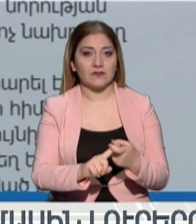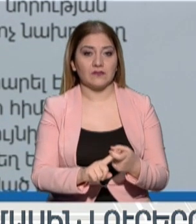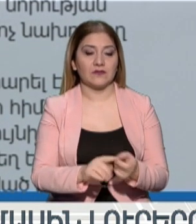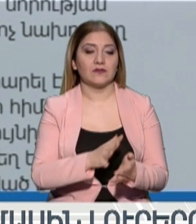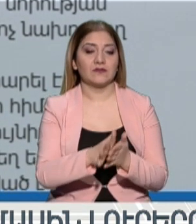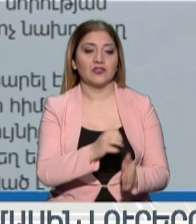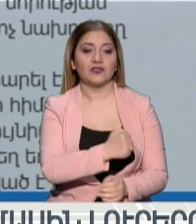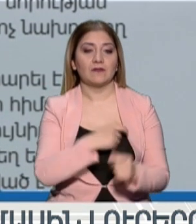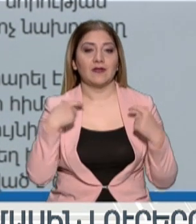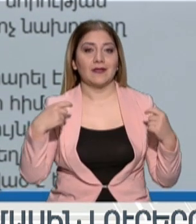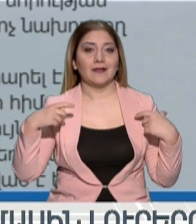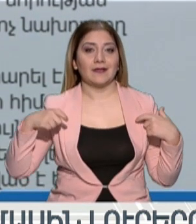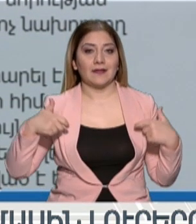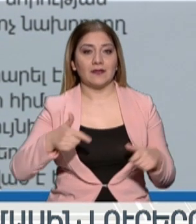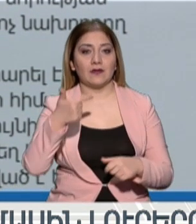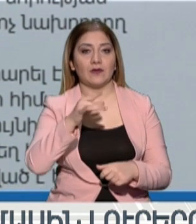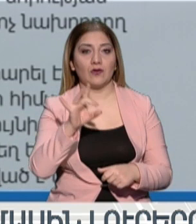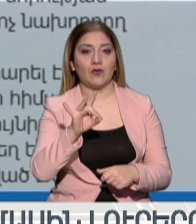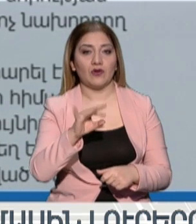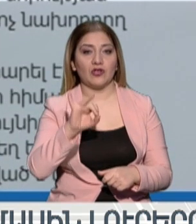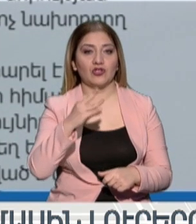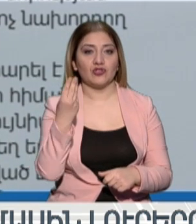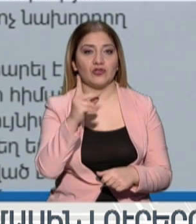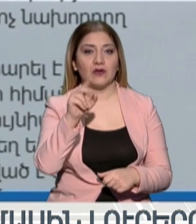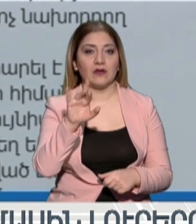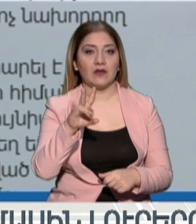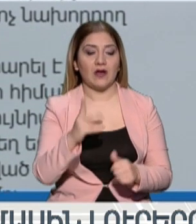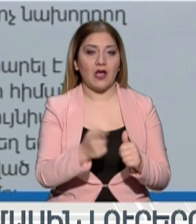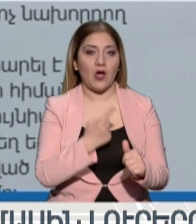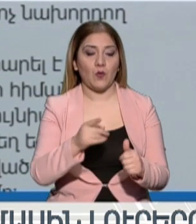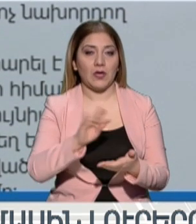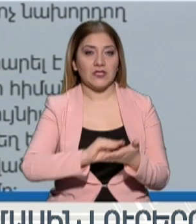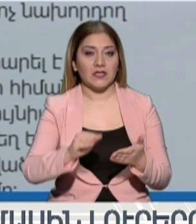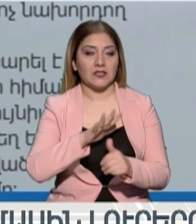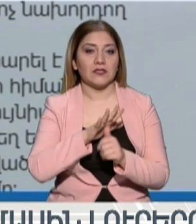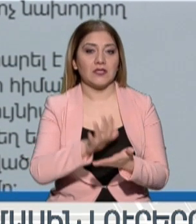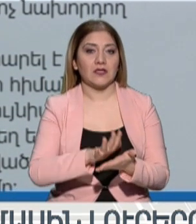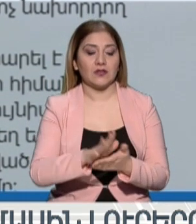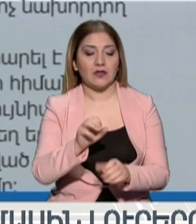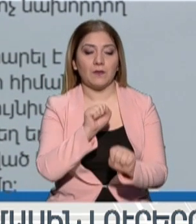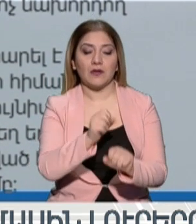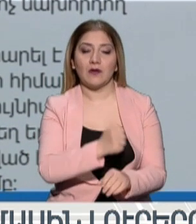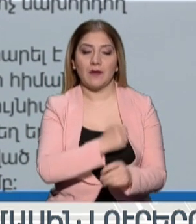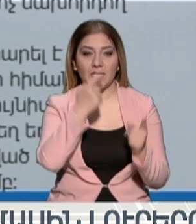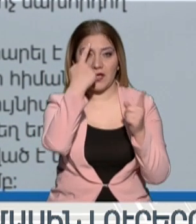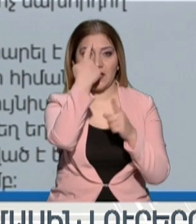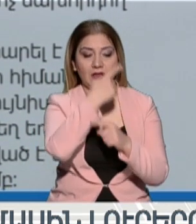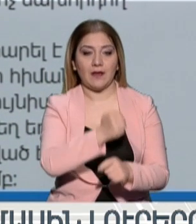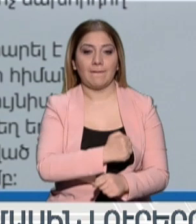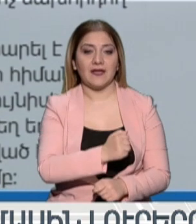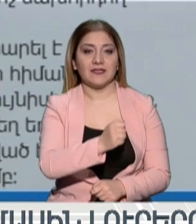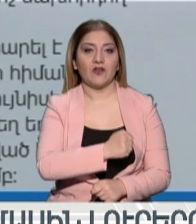նաև Զորամասի հրամանատար գնդապետ Գոր Իշխանյանի անունը։ Պաշտպանության բանակը կրկին հավաստիացնում է, որ բանակի